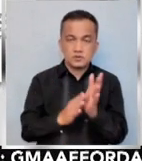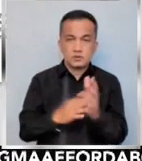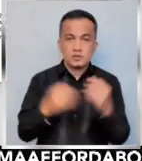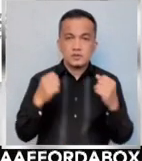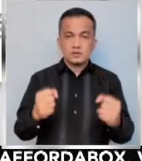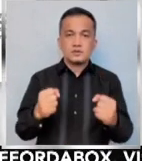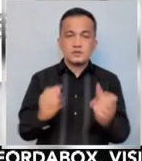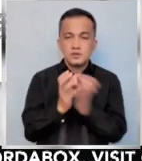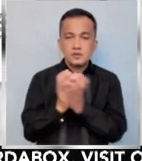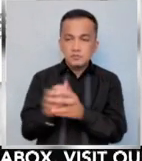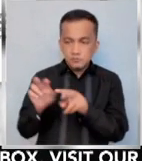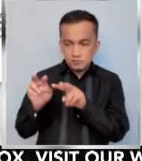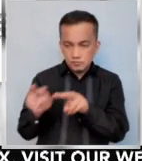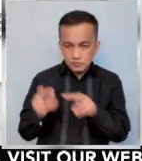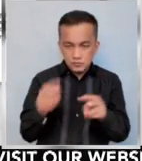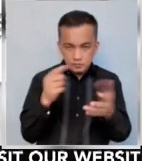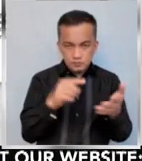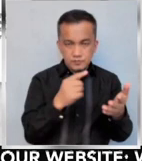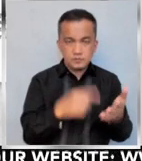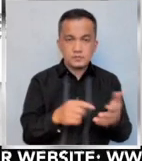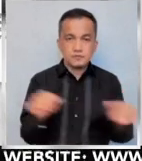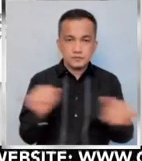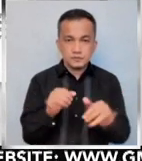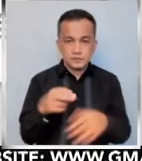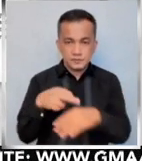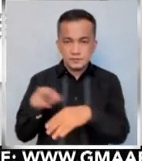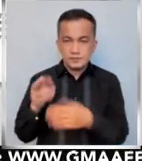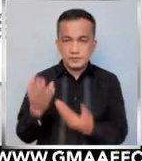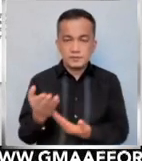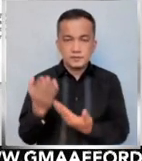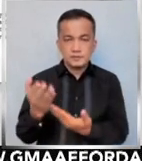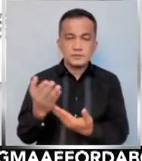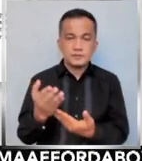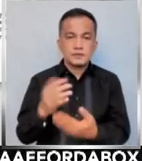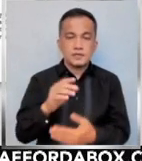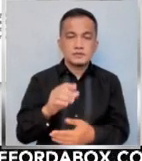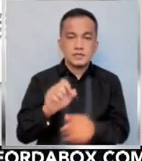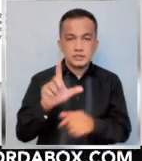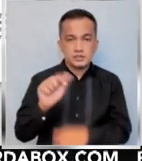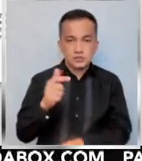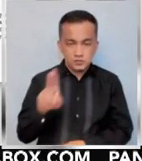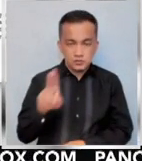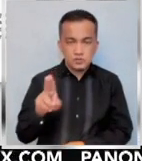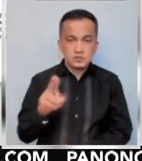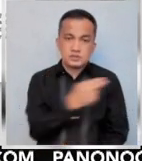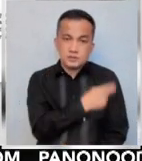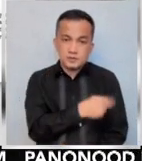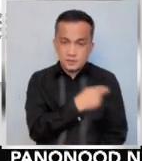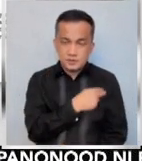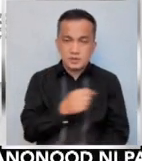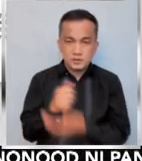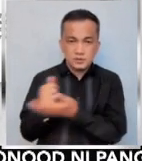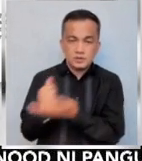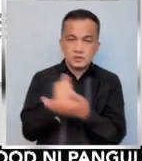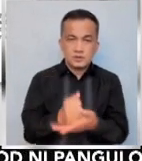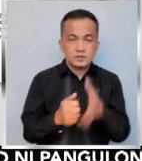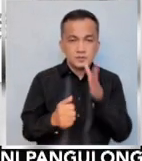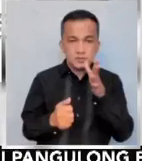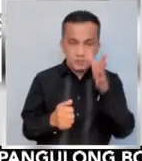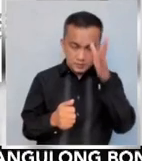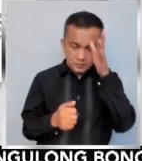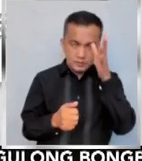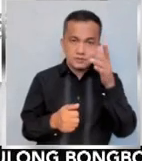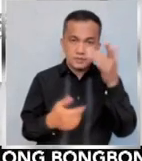monitoring measures. Gayun din ang referral systems nito sa mga LGU at health centers para matulungan ang mga magulang ng batang magkaka-COVID